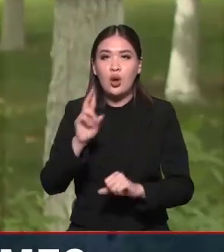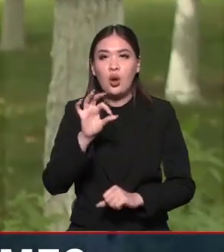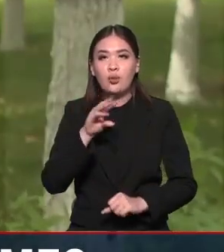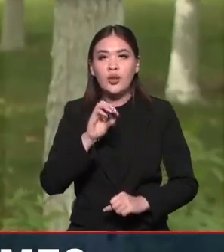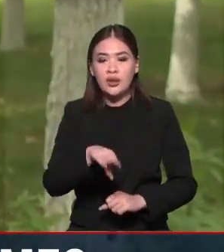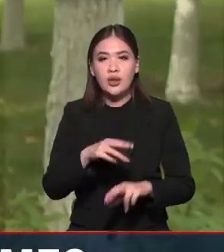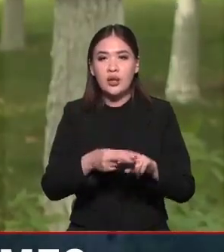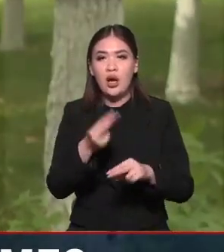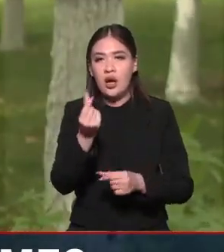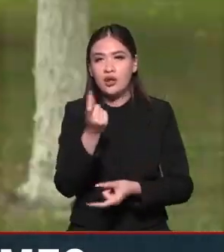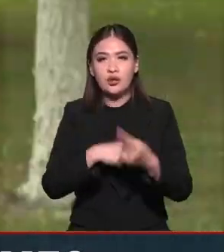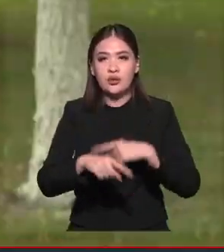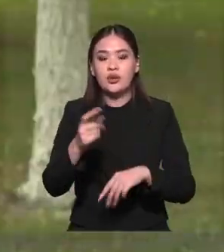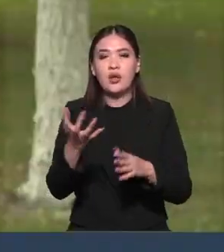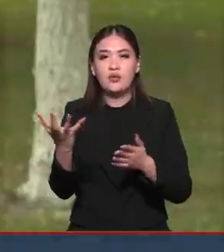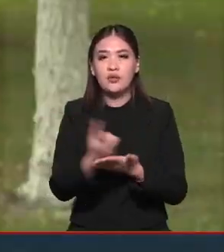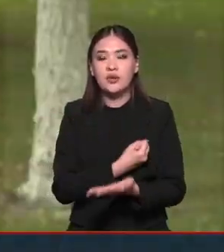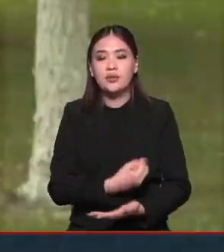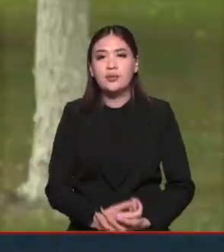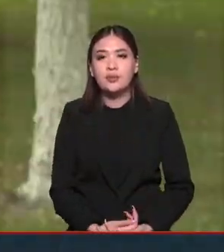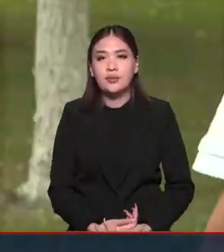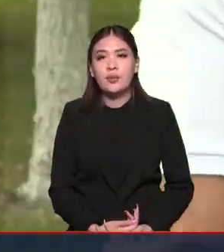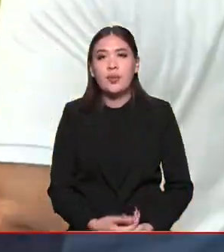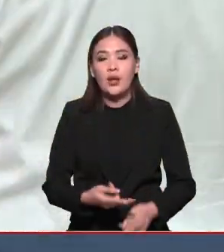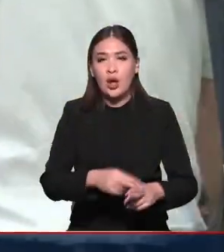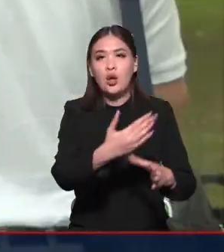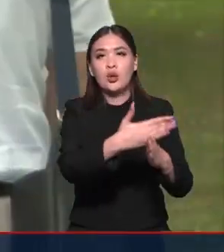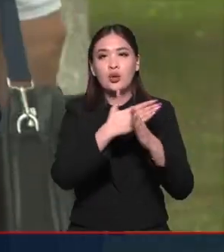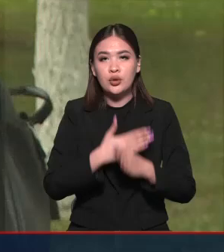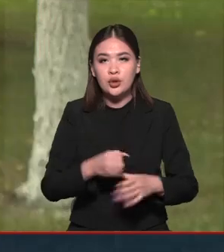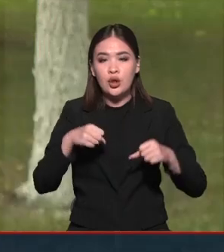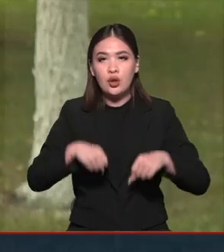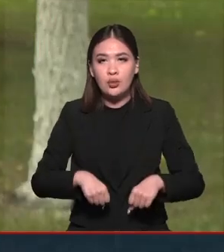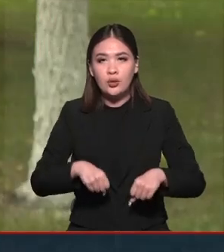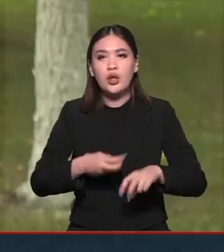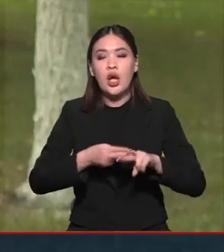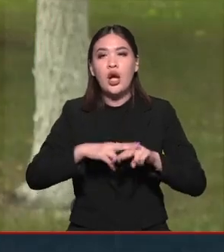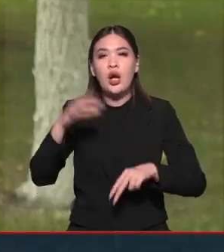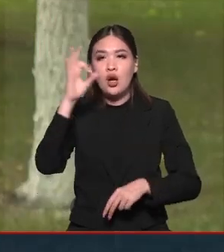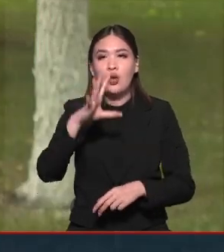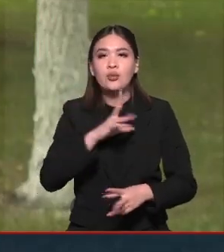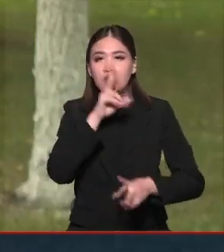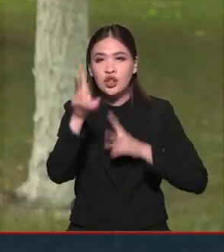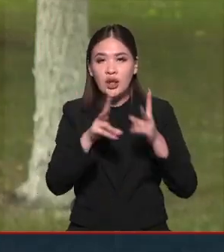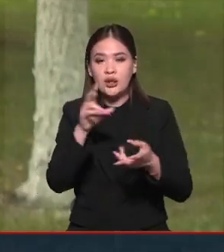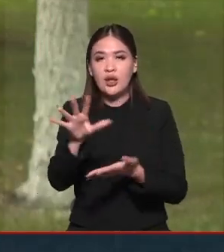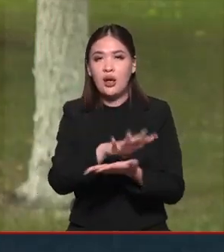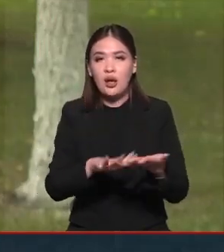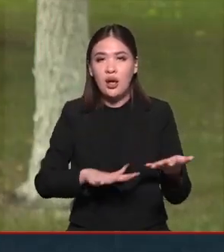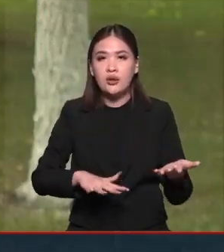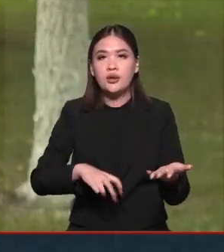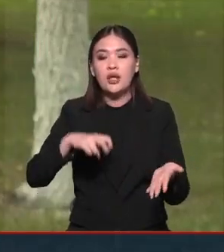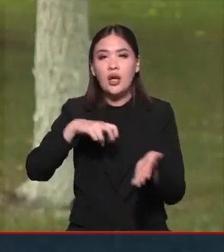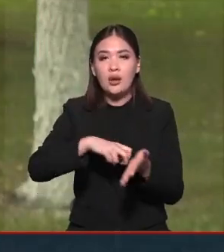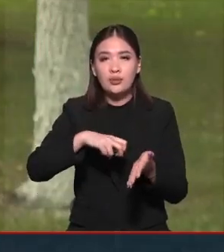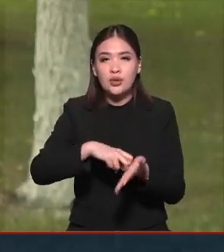жүгініп ақысын қайтарып алады. Мамандары маған құқықтық көмек көрсетті, және де наразылық хат жазу керектігін түсіндіріп айтты. Наразылық